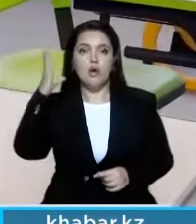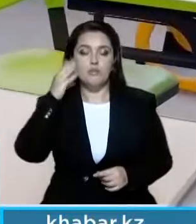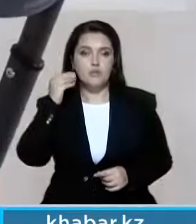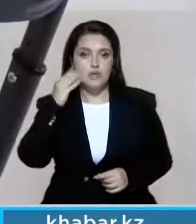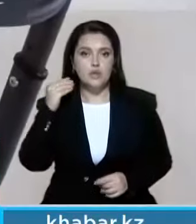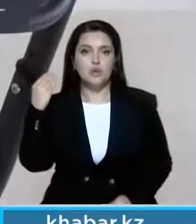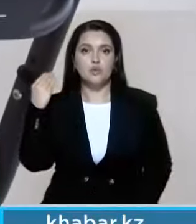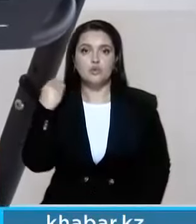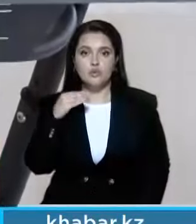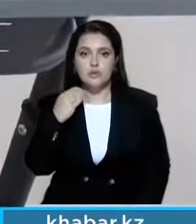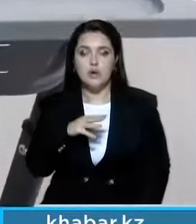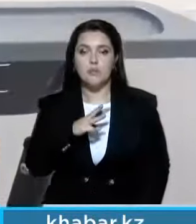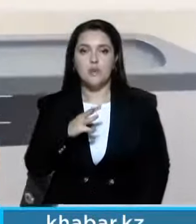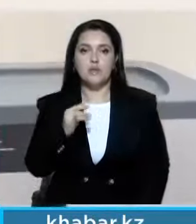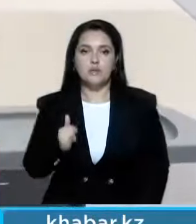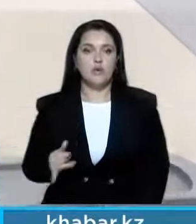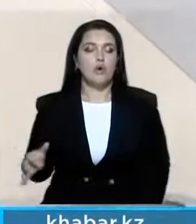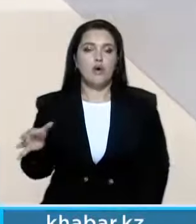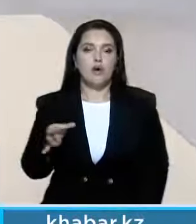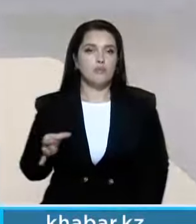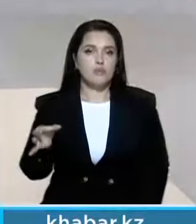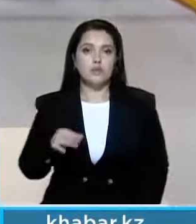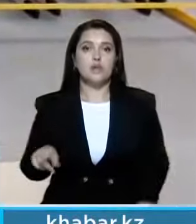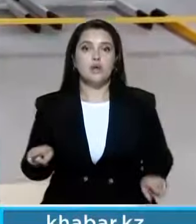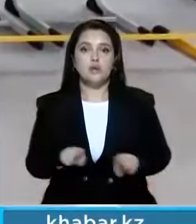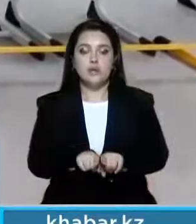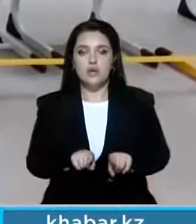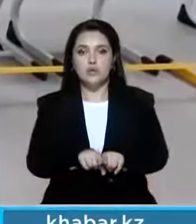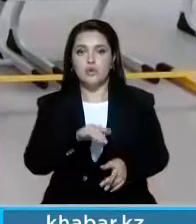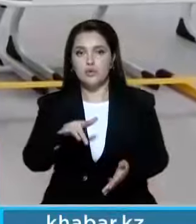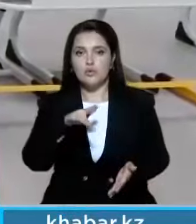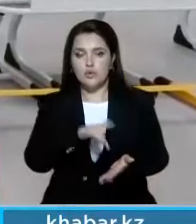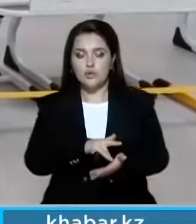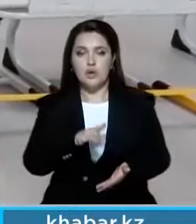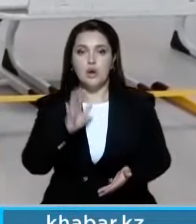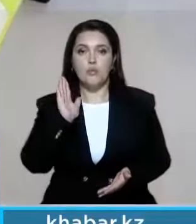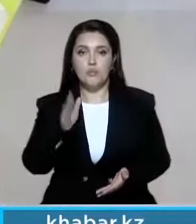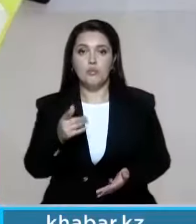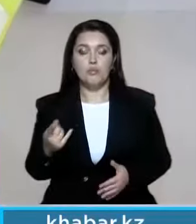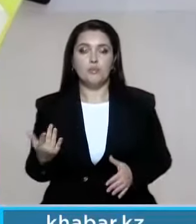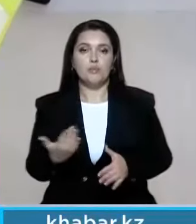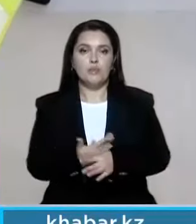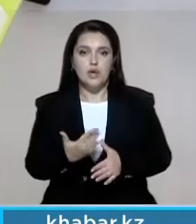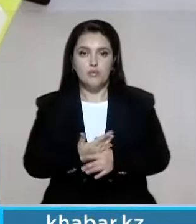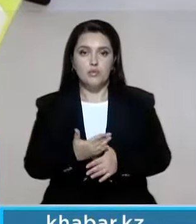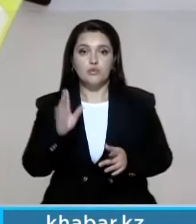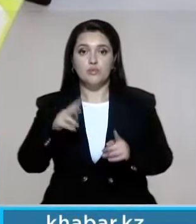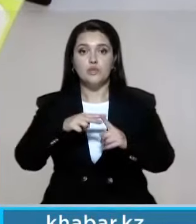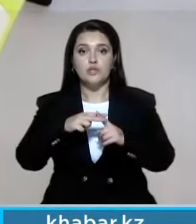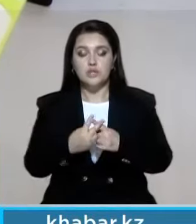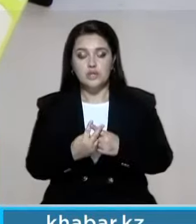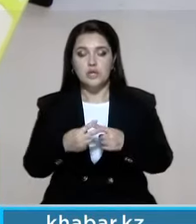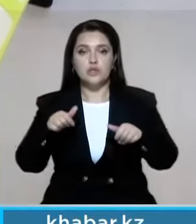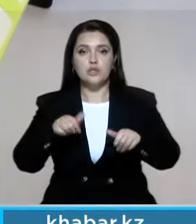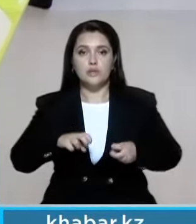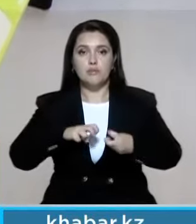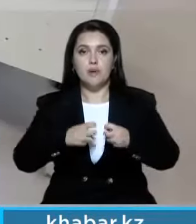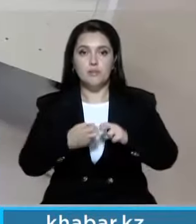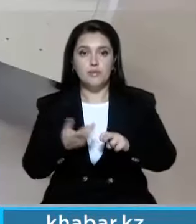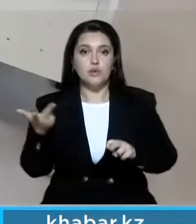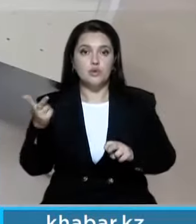Алматинской, Туркестанской и Мангистауской областях, а также в мегаполисах страны. Это поможет хотя бы частично решить проблему